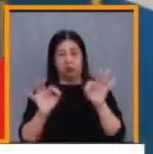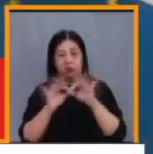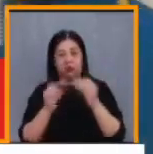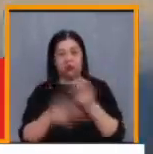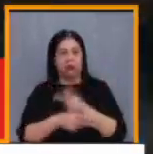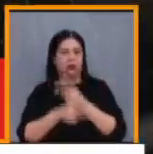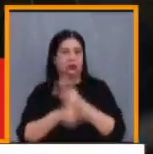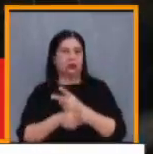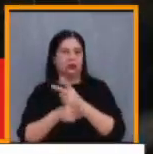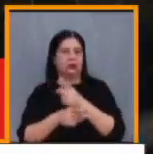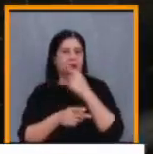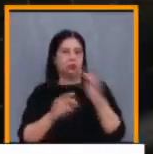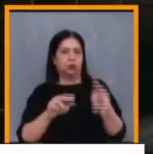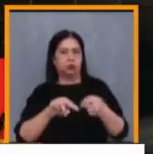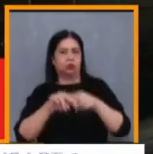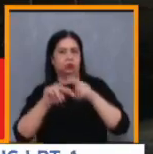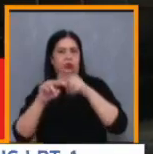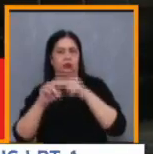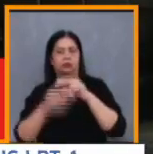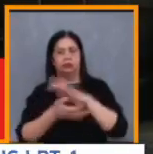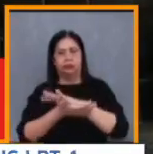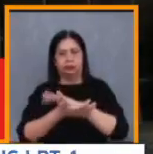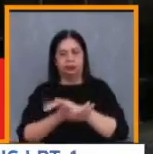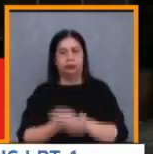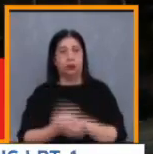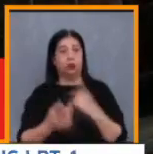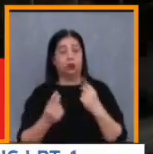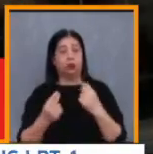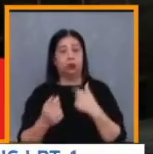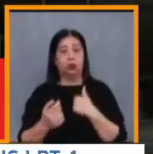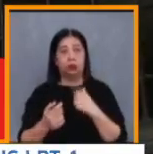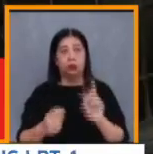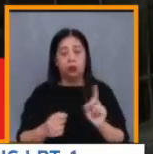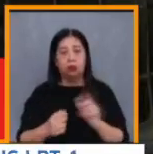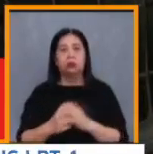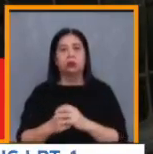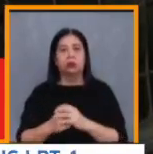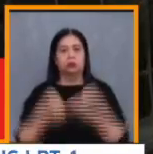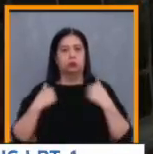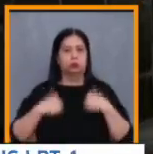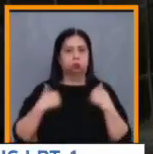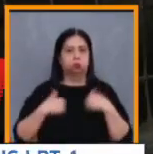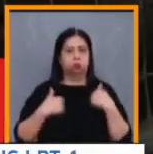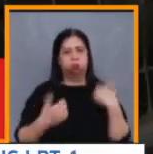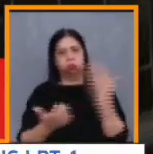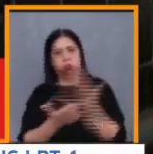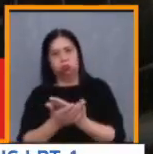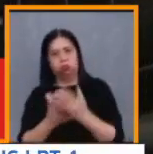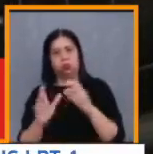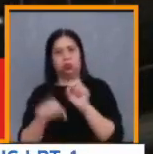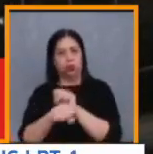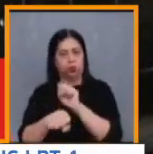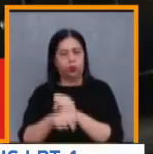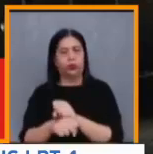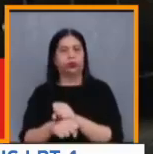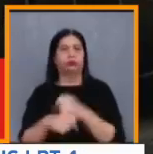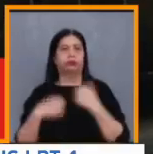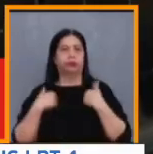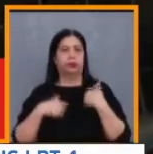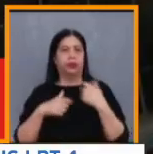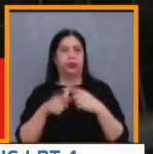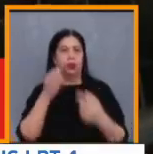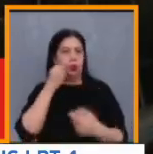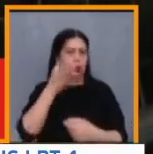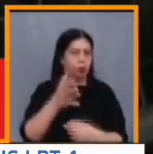COVID cases. Ginagawa ko sir, naliligo ako pagdating ko sa kumpanya, naliligo ako. Tapos pag uwi ko, naliligo rin ako